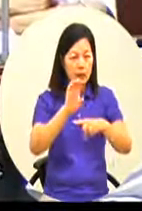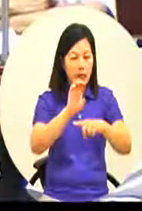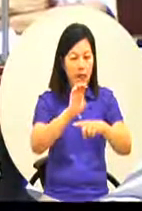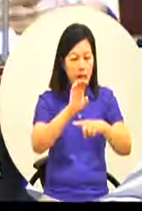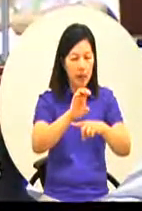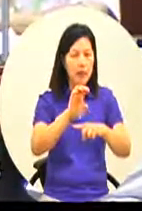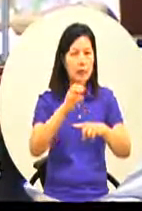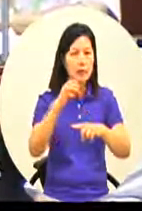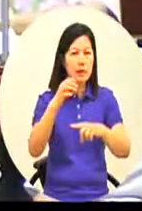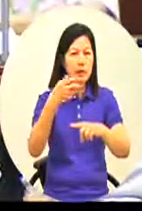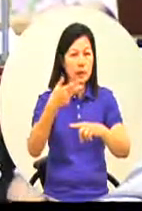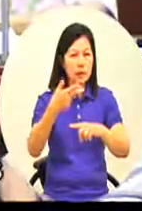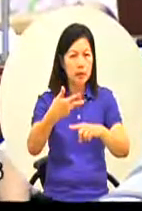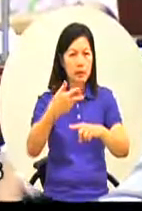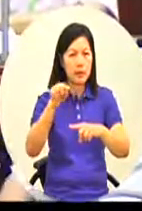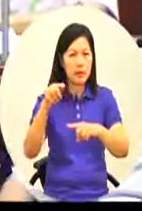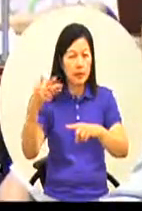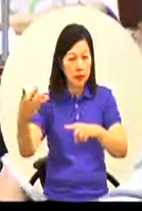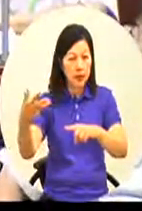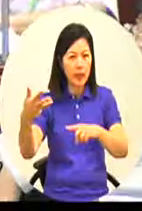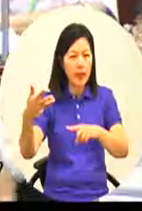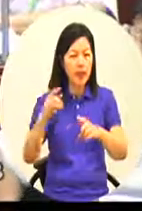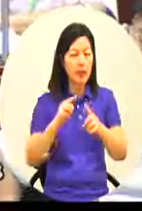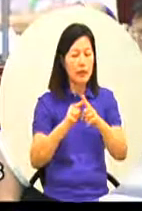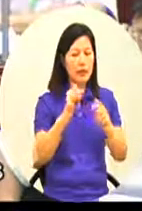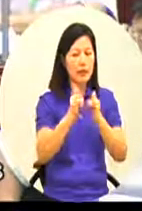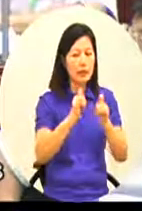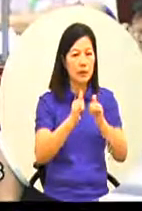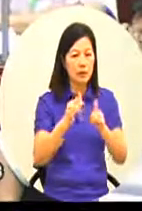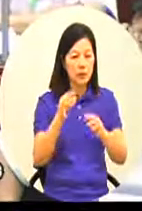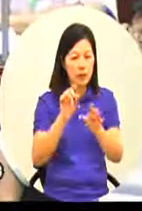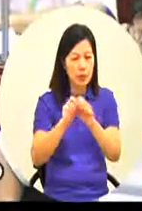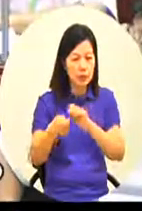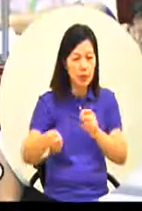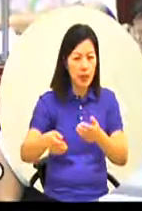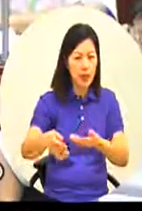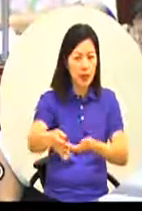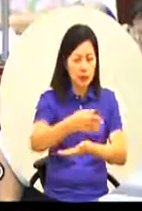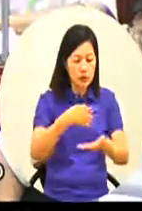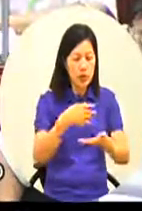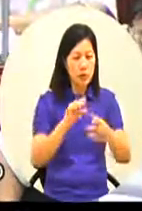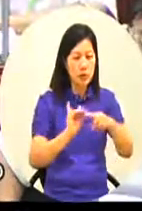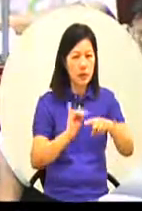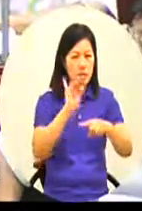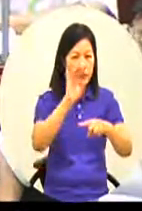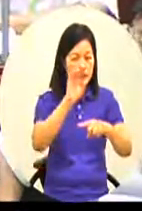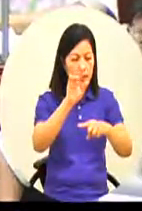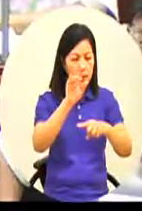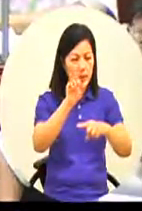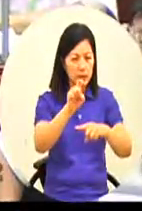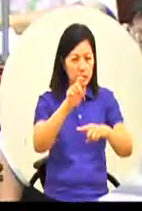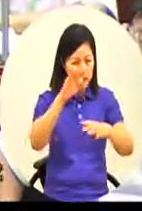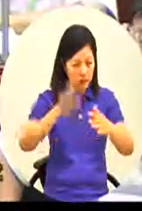讲97.8%的人，伊扣到的税率是10%以下的，